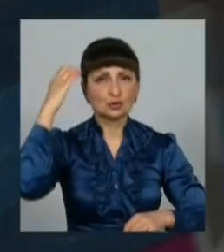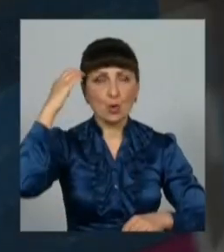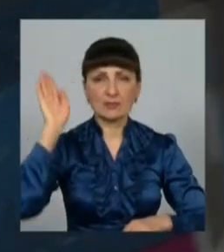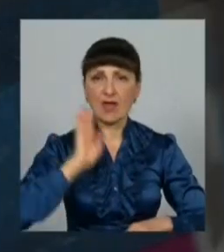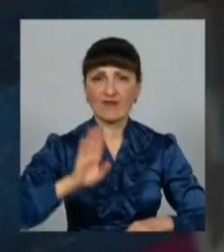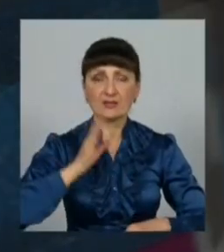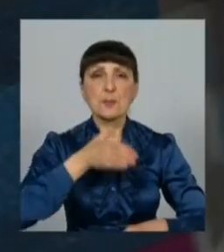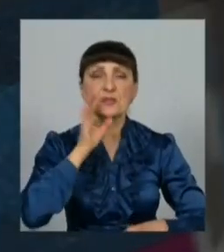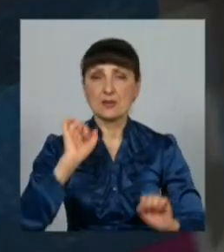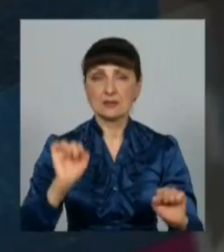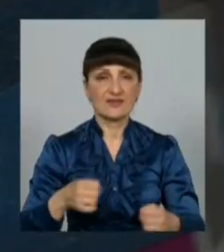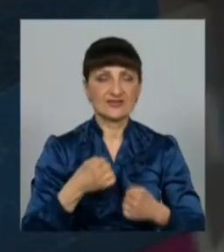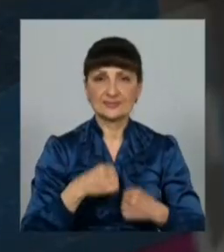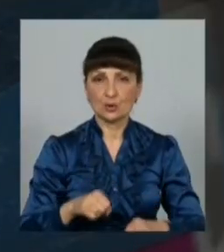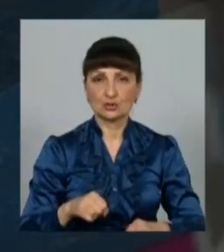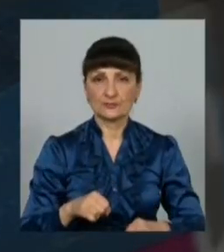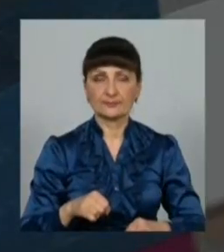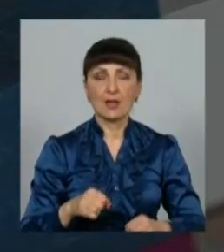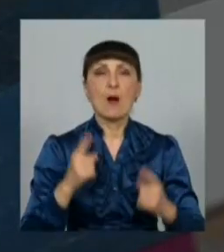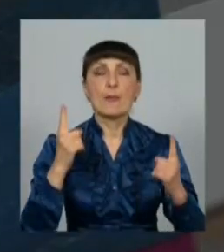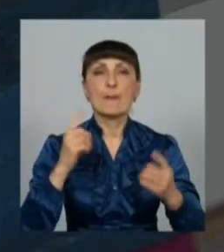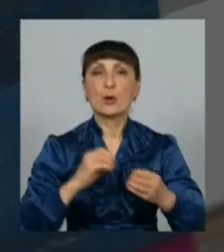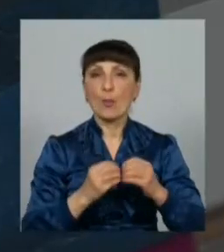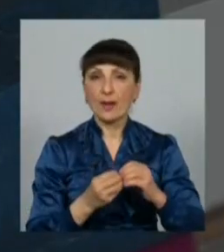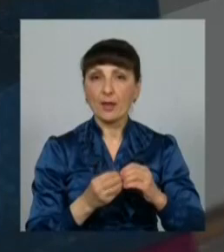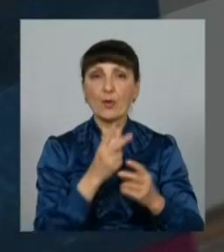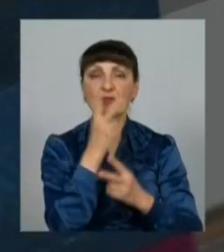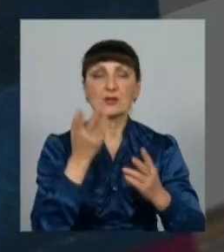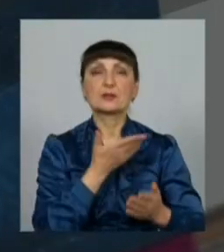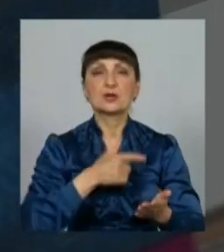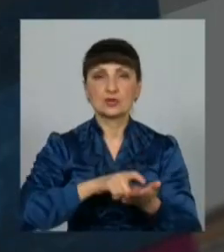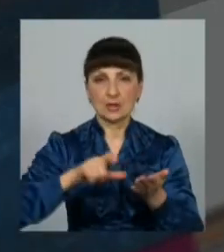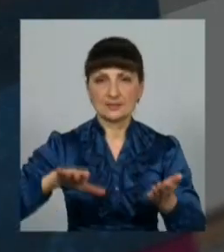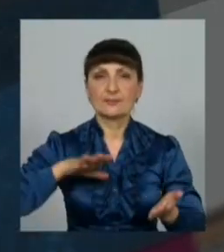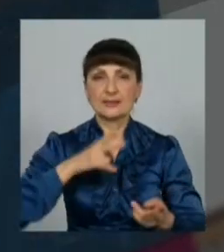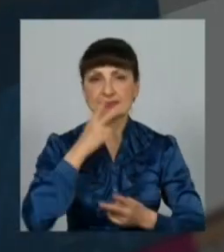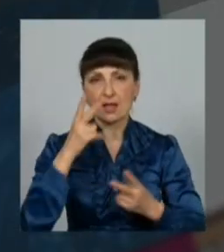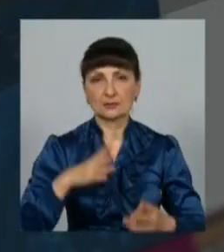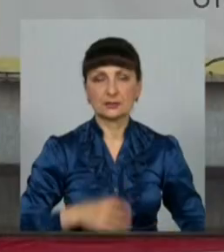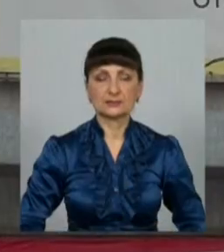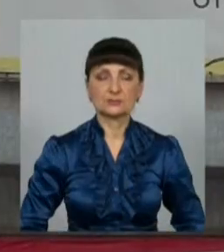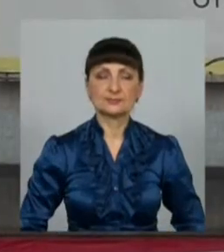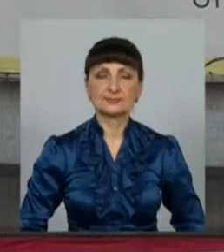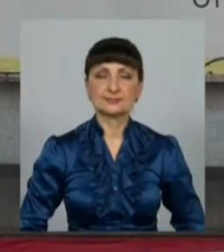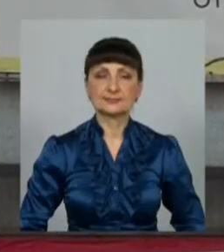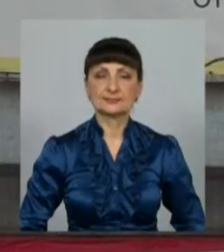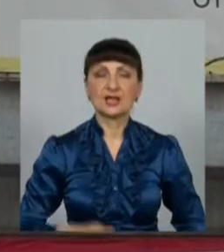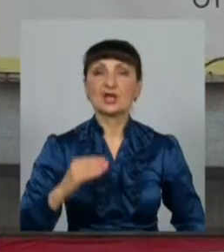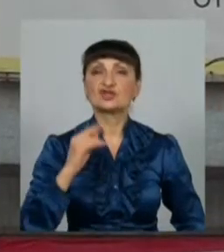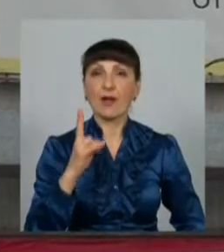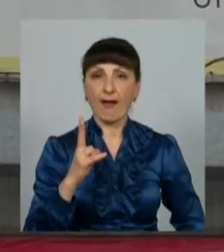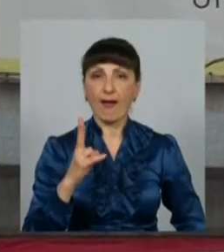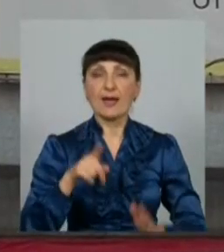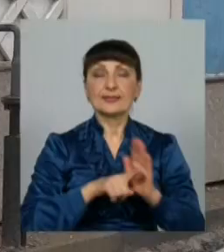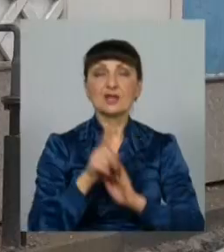жидкость, непригодная даже в быту. Масштабы коммунальной проблемы оценил Роман Нощенко. ЖК «Нурия» стал